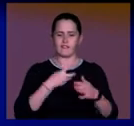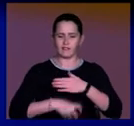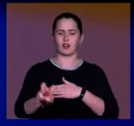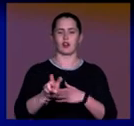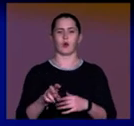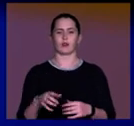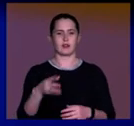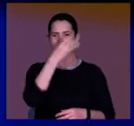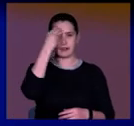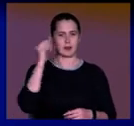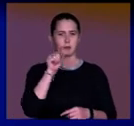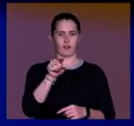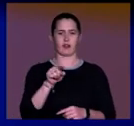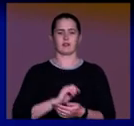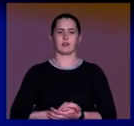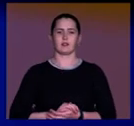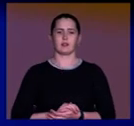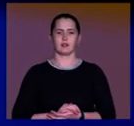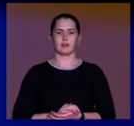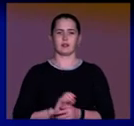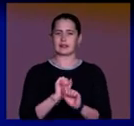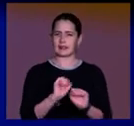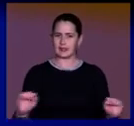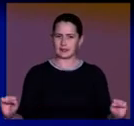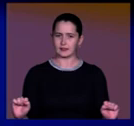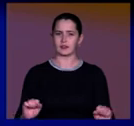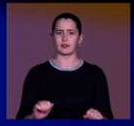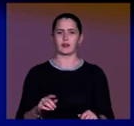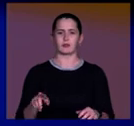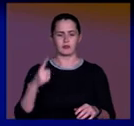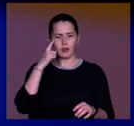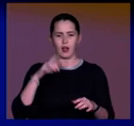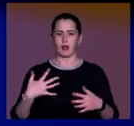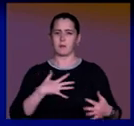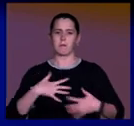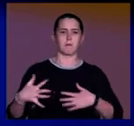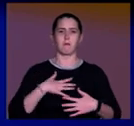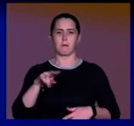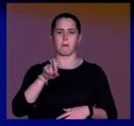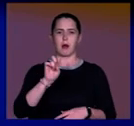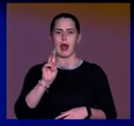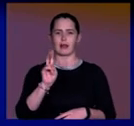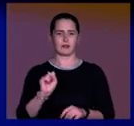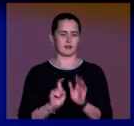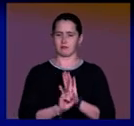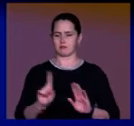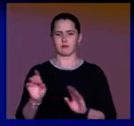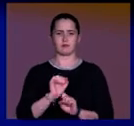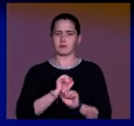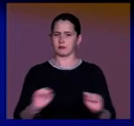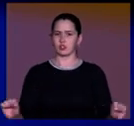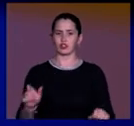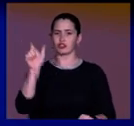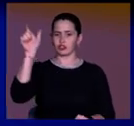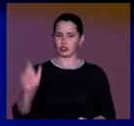не забывайте об этом ребята нельзя поддаваться панике человек